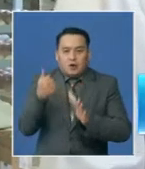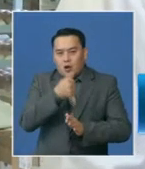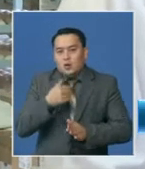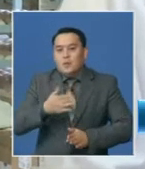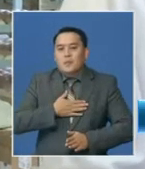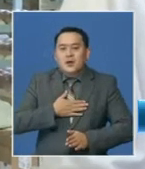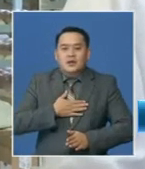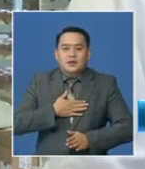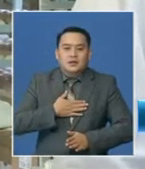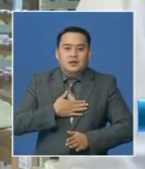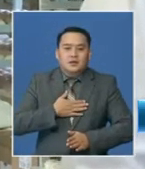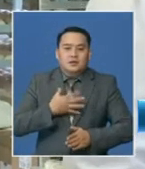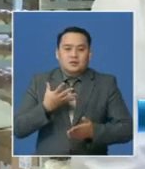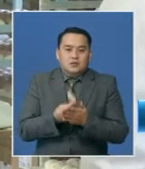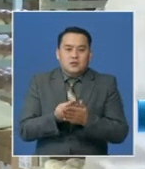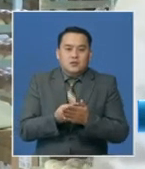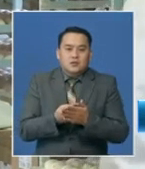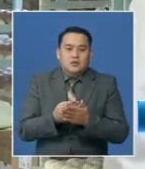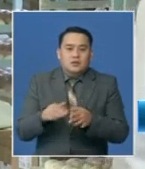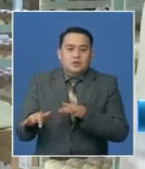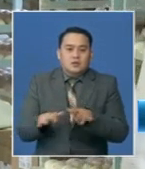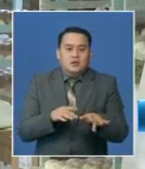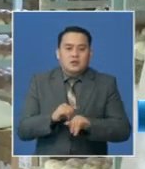представителями малого и среднего бизнеса.